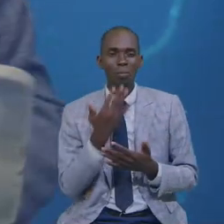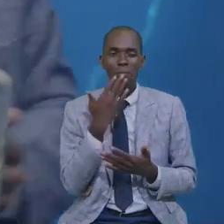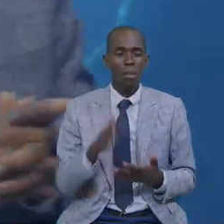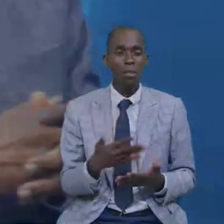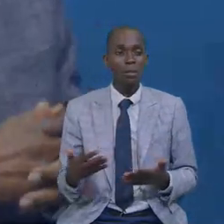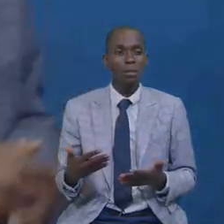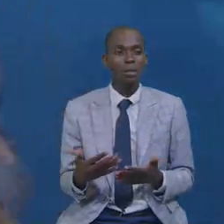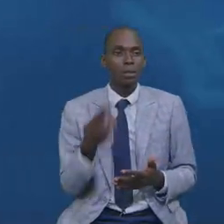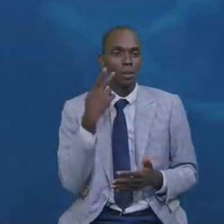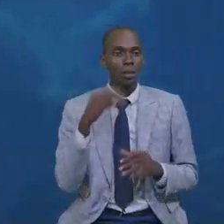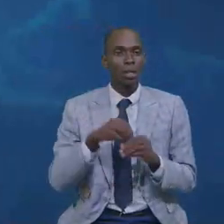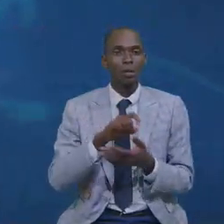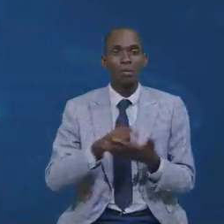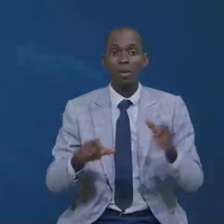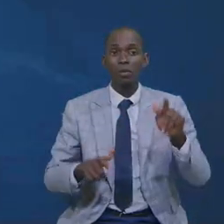verset